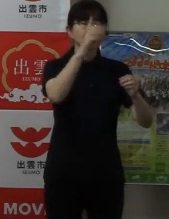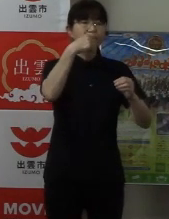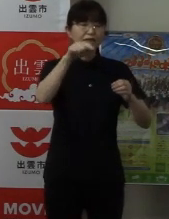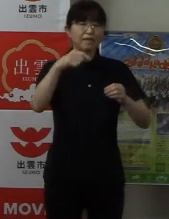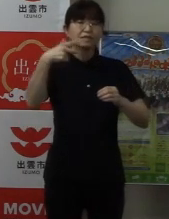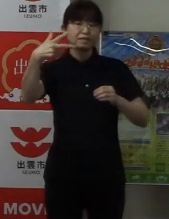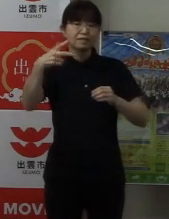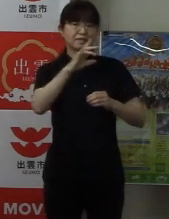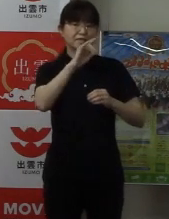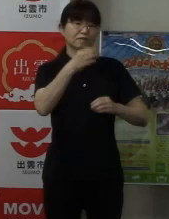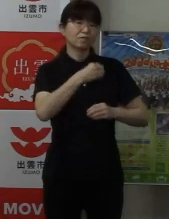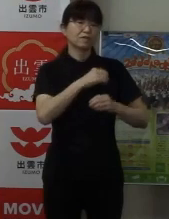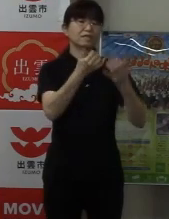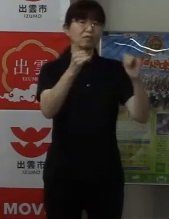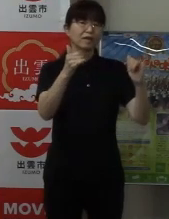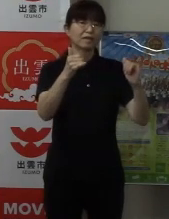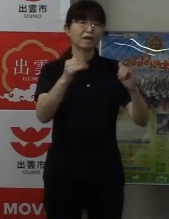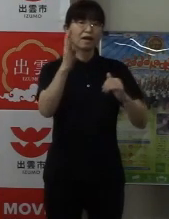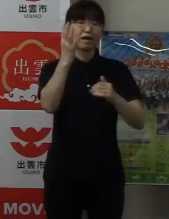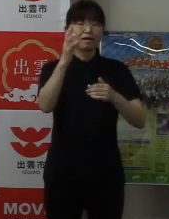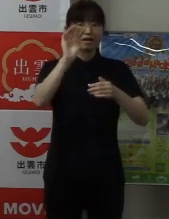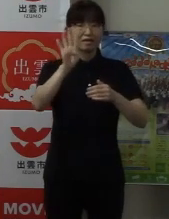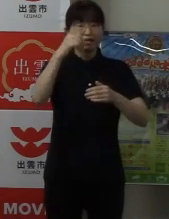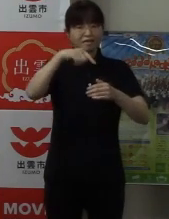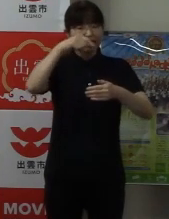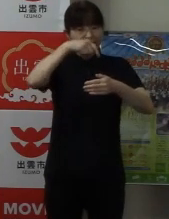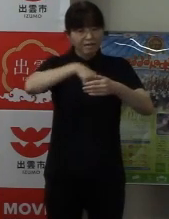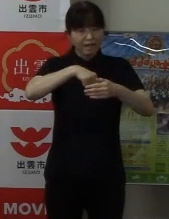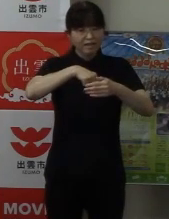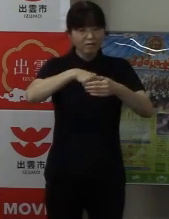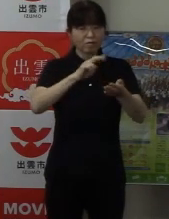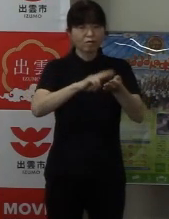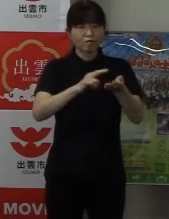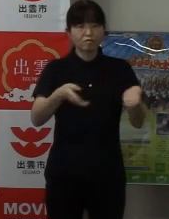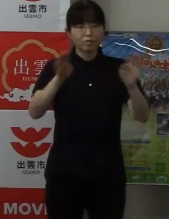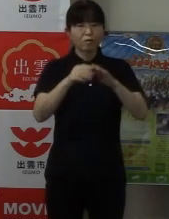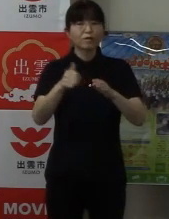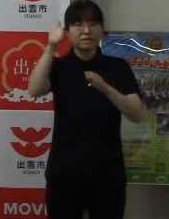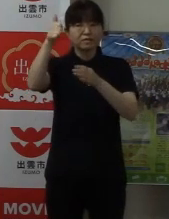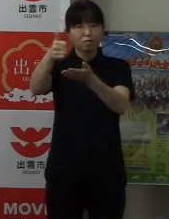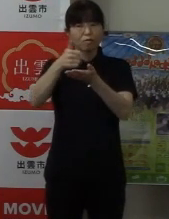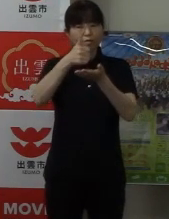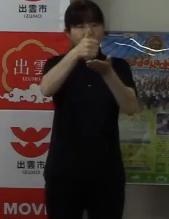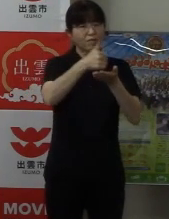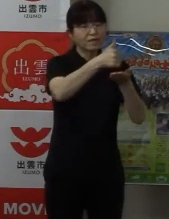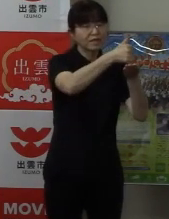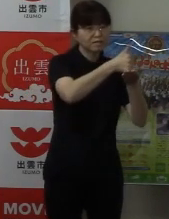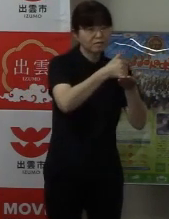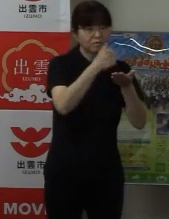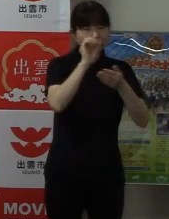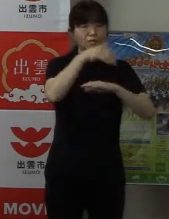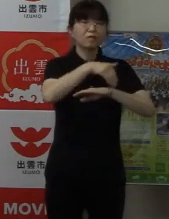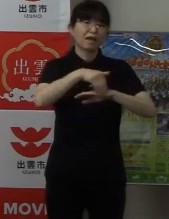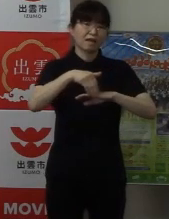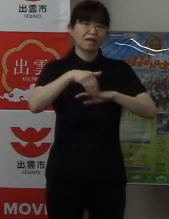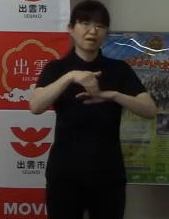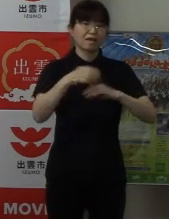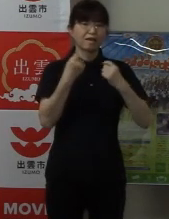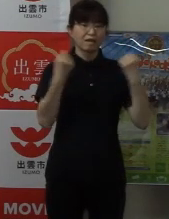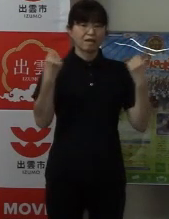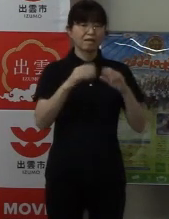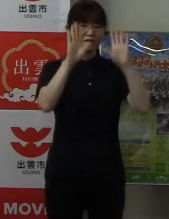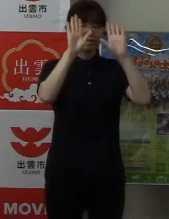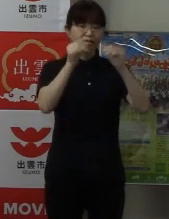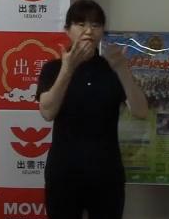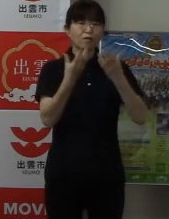々や県内の病院長を来賓としてお招きをすることとしておりまして、式典終了後には院内に